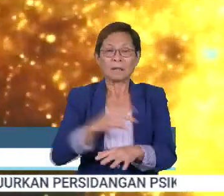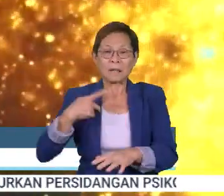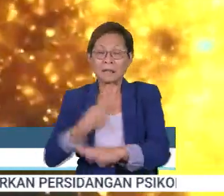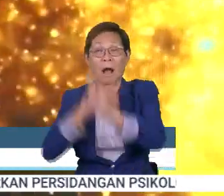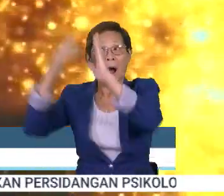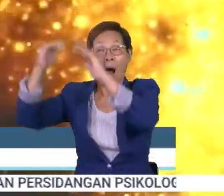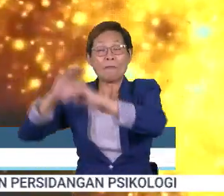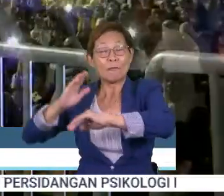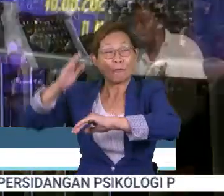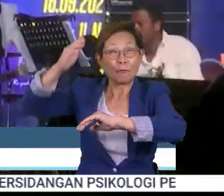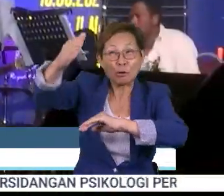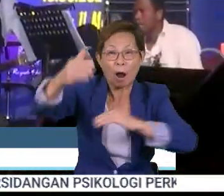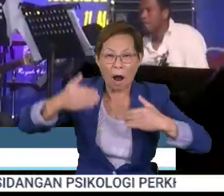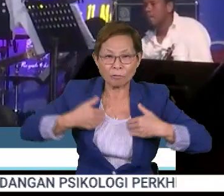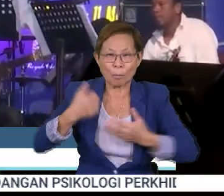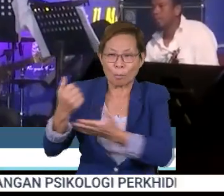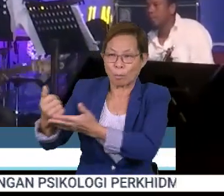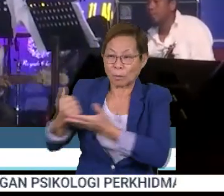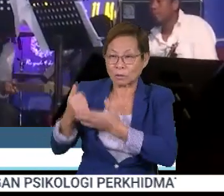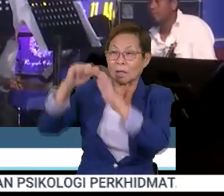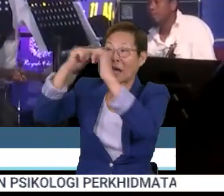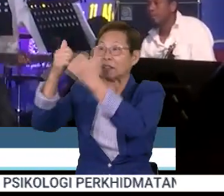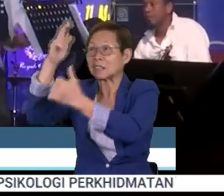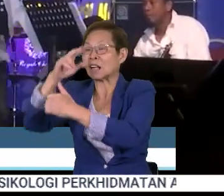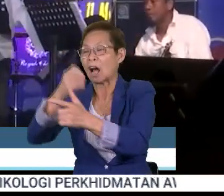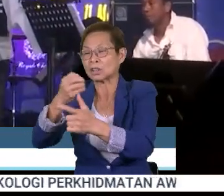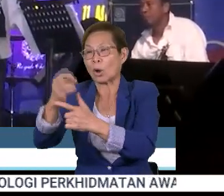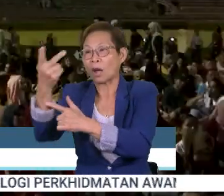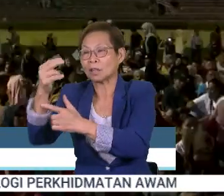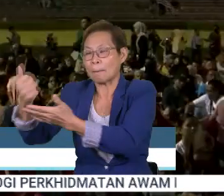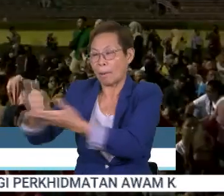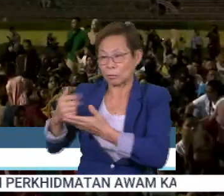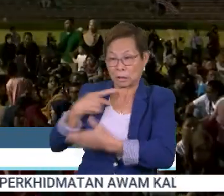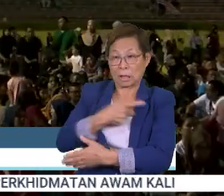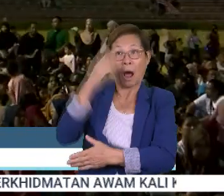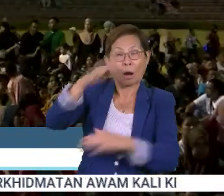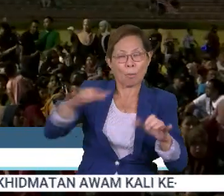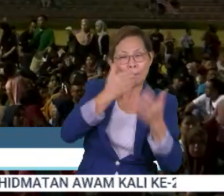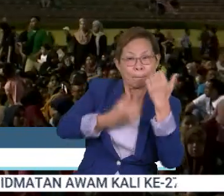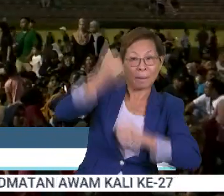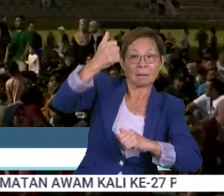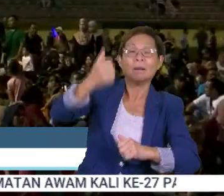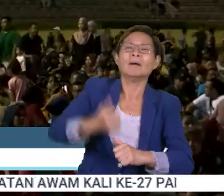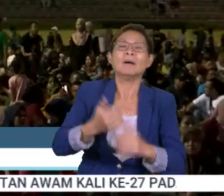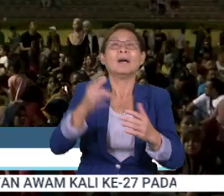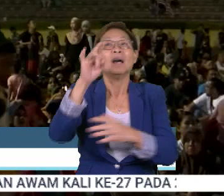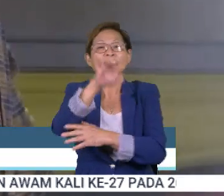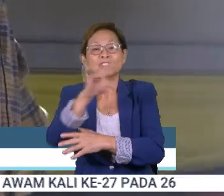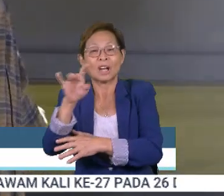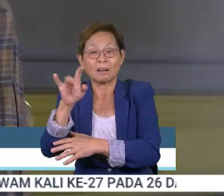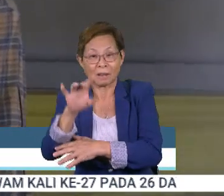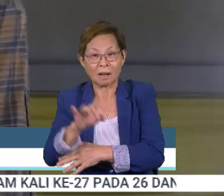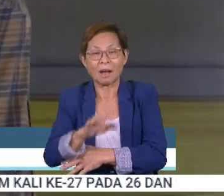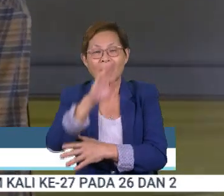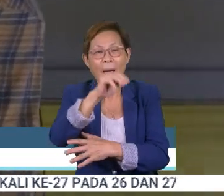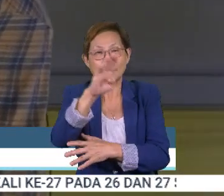masa akan datang dengan adanya bantuan daripada JC Kerajaan macam RTM, kita dapat buat yang lebih baik lagi, dan insyaAllah MBS jasa dan